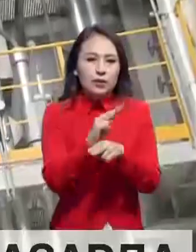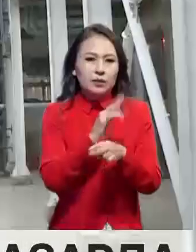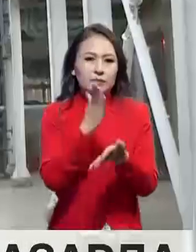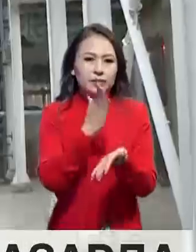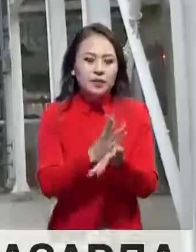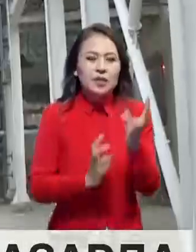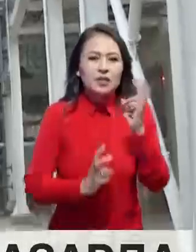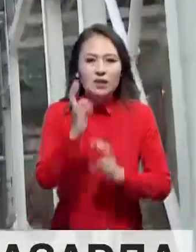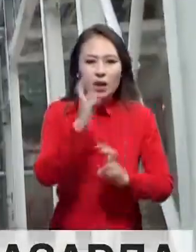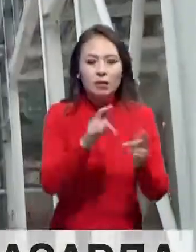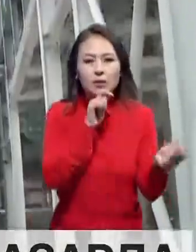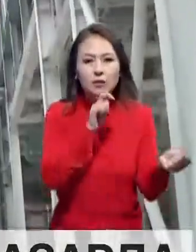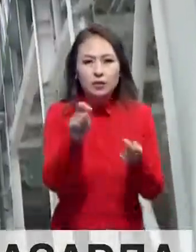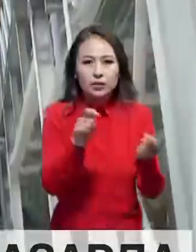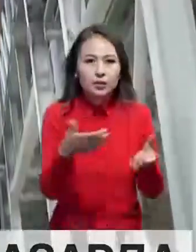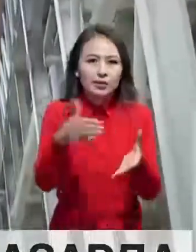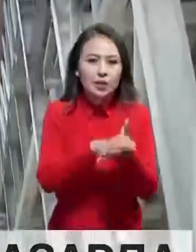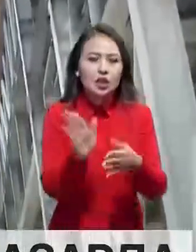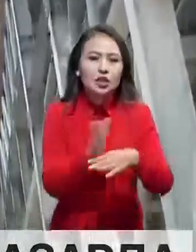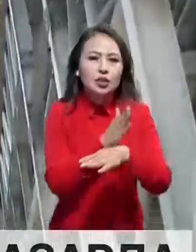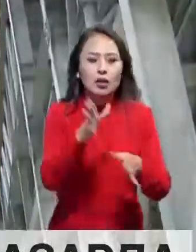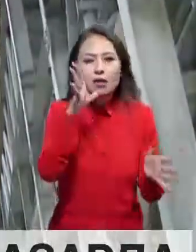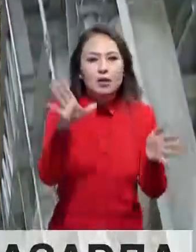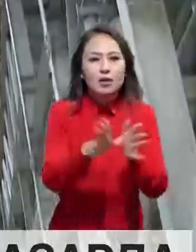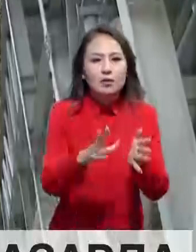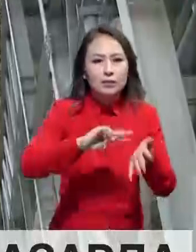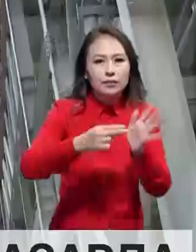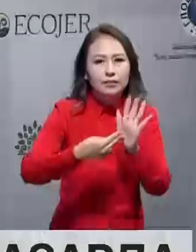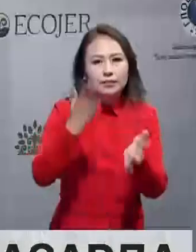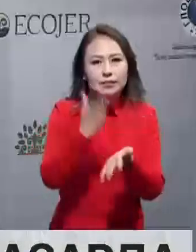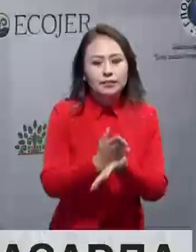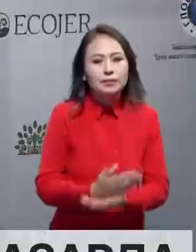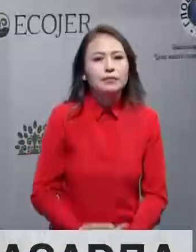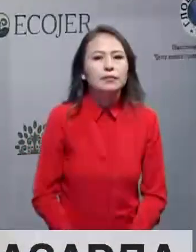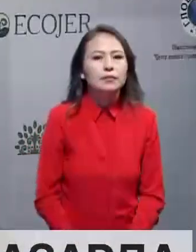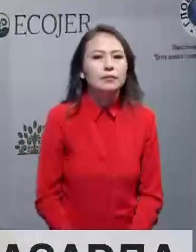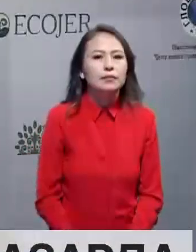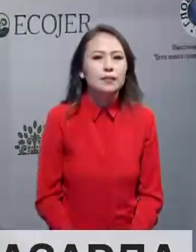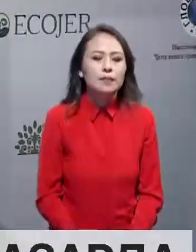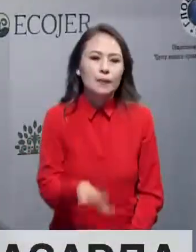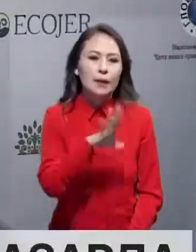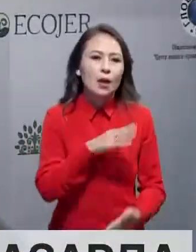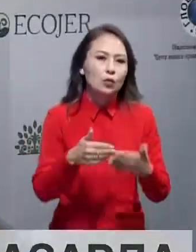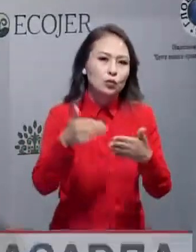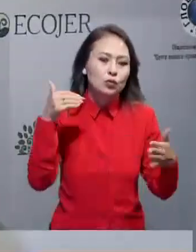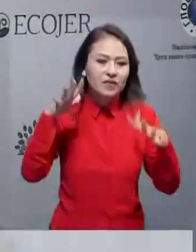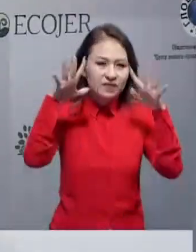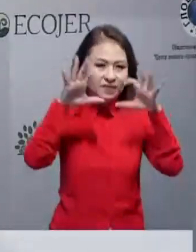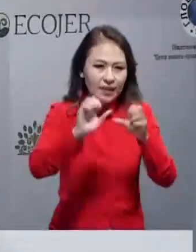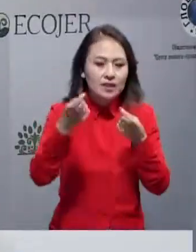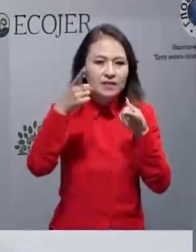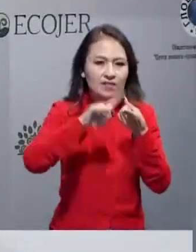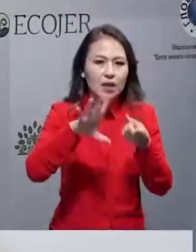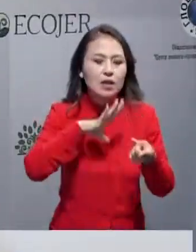жатыр. Зауыттың қауіпсіз жұмыс істеуі үшін жеке электр станция салуда жоспарда бар. Бұған дейін жарықтың сөнуіне қатысты